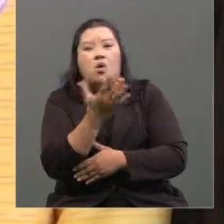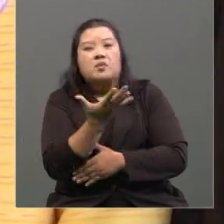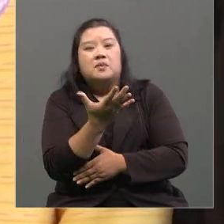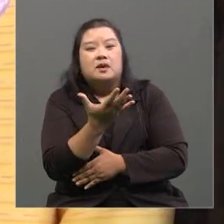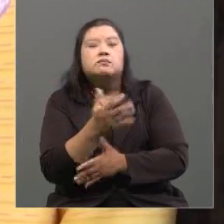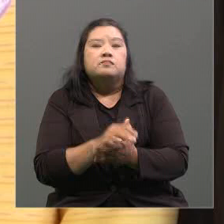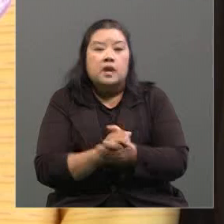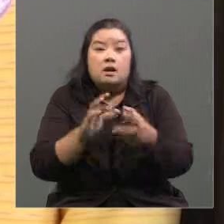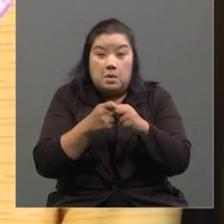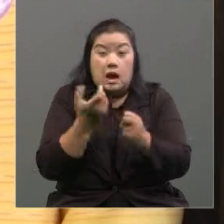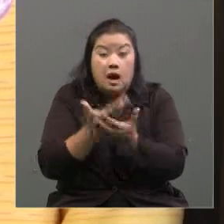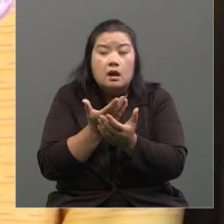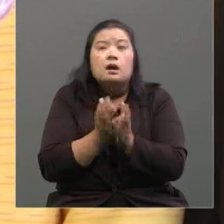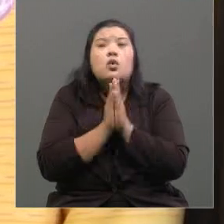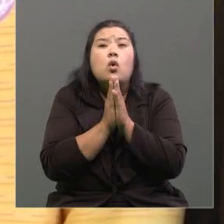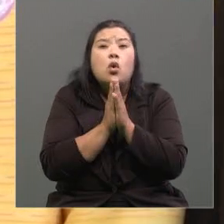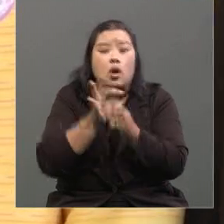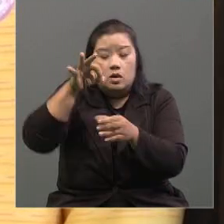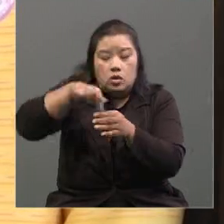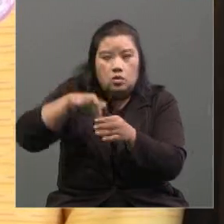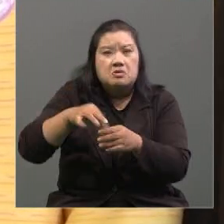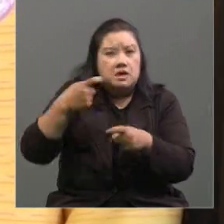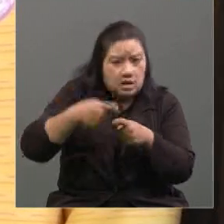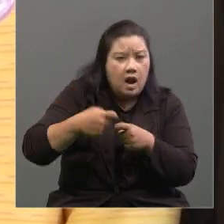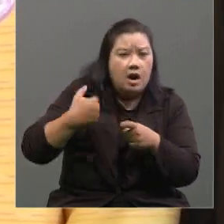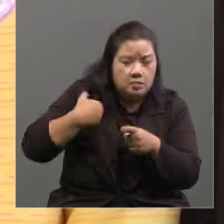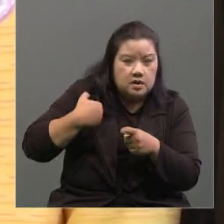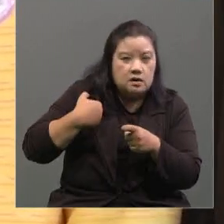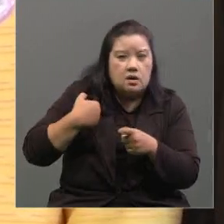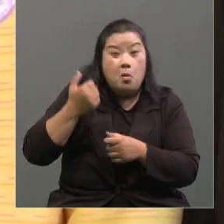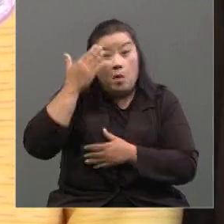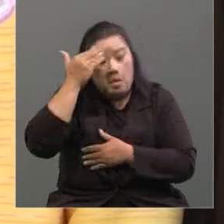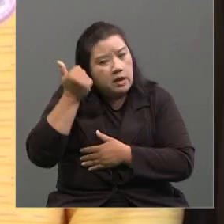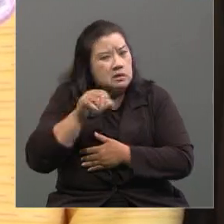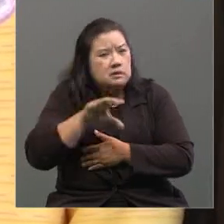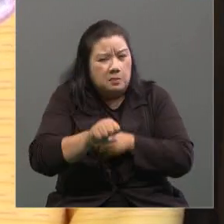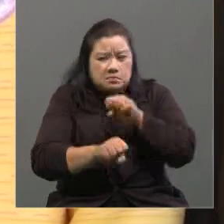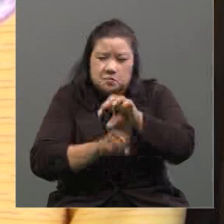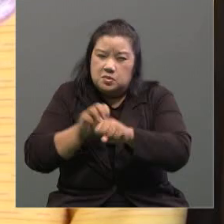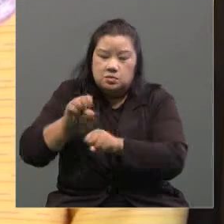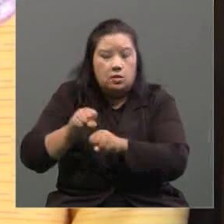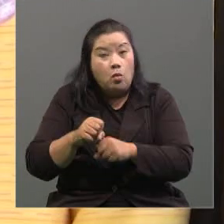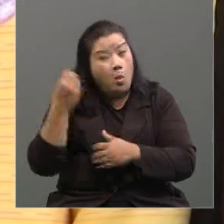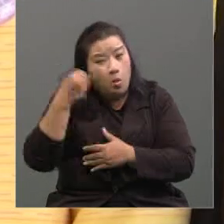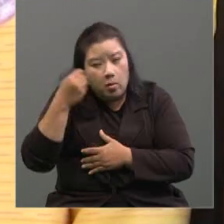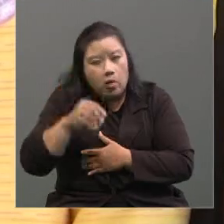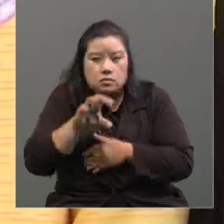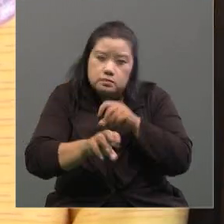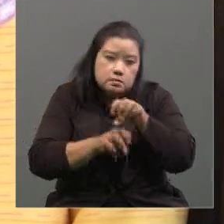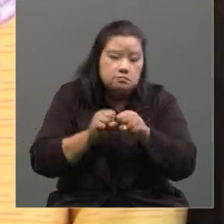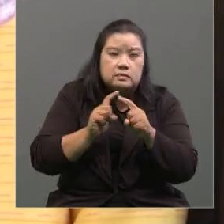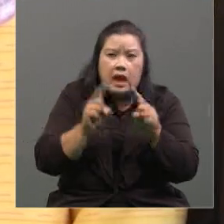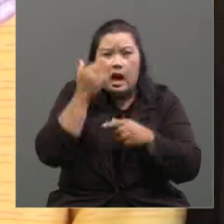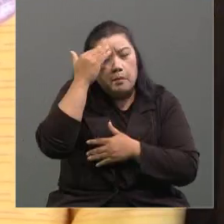ริงๆแล้วปัญหาขอทานถ้าจะว่าแก้ยากมันก็ยากเพราะว่าปราบปรามเท่าไหร่นะครับไปเก็บกวาดเท่าไหร่นะครับก็